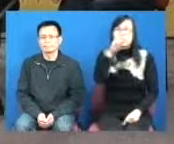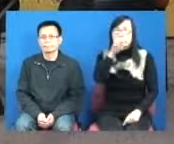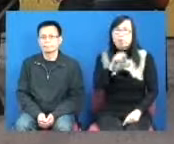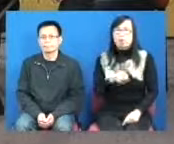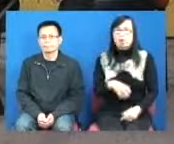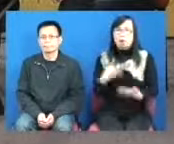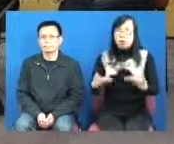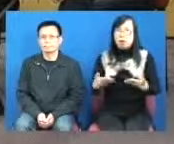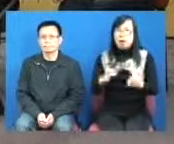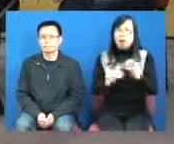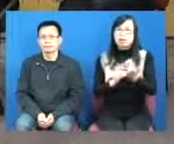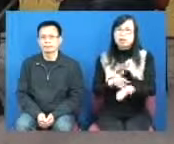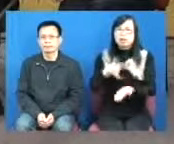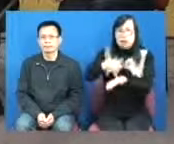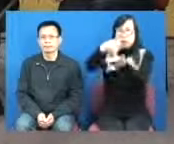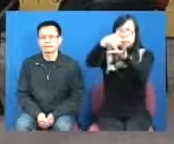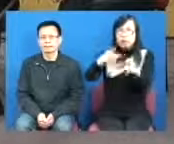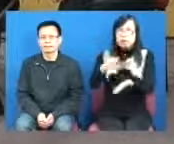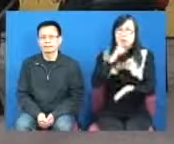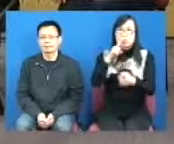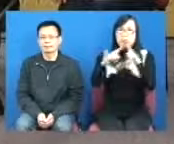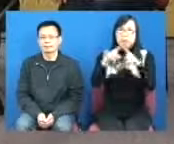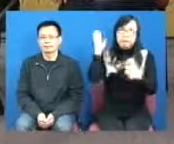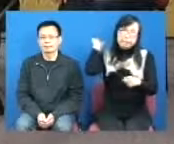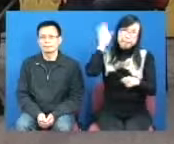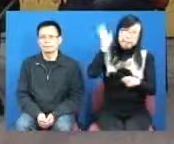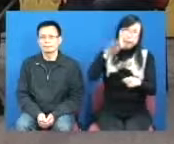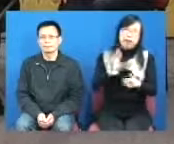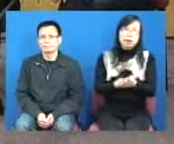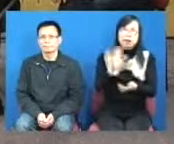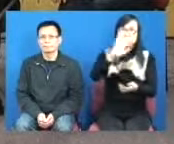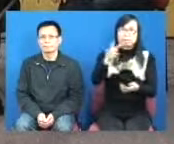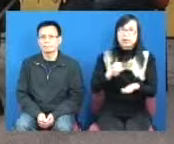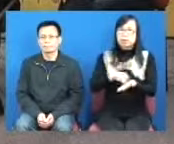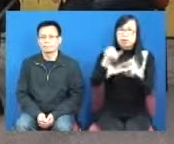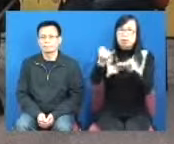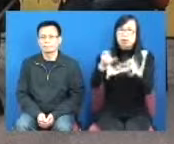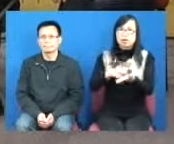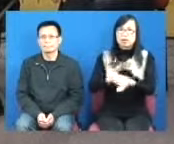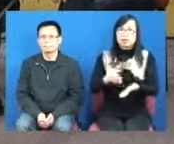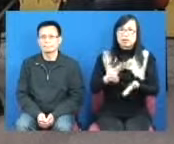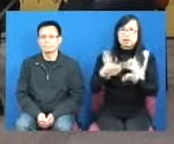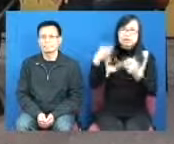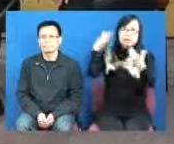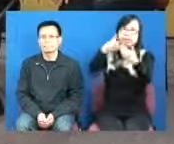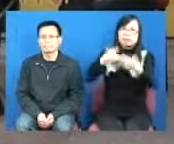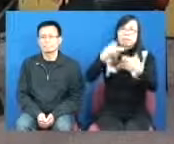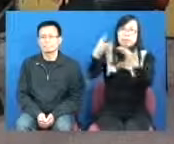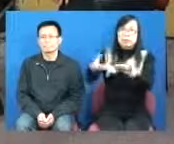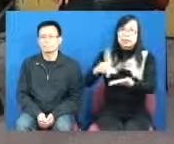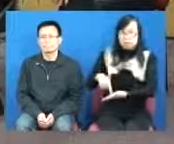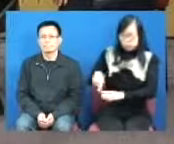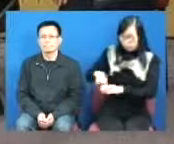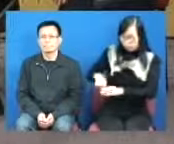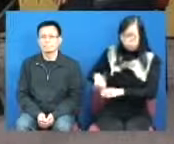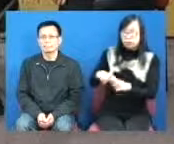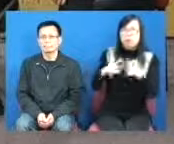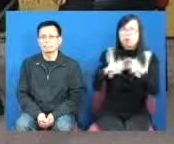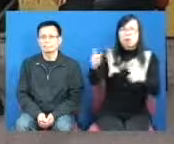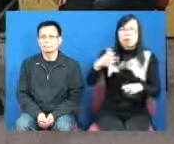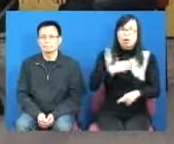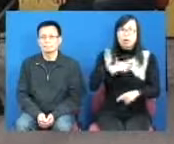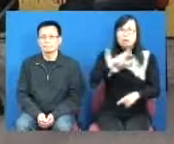今天我在升降機有人在我後面拍我肩膀他說我寧願不交稅他說我直接給錢窮人他說我沒有交稅他覺得這個